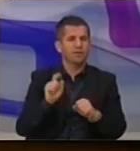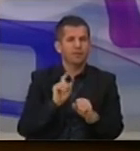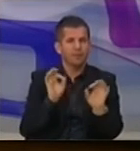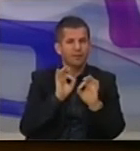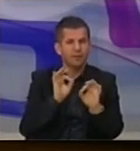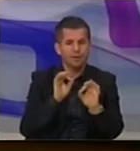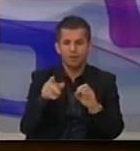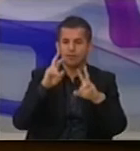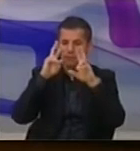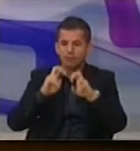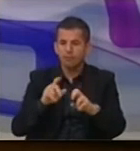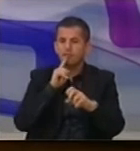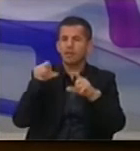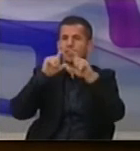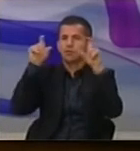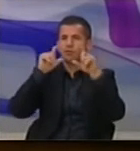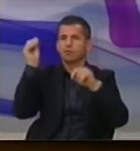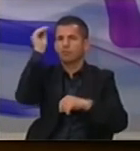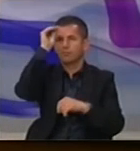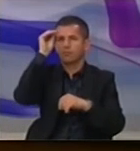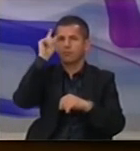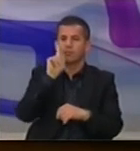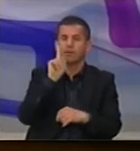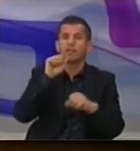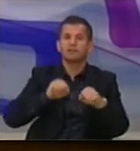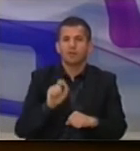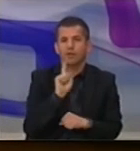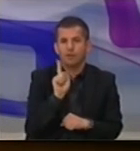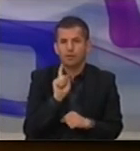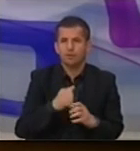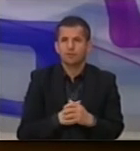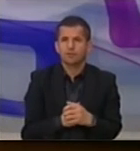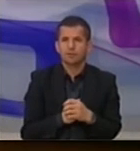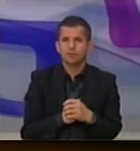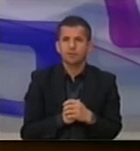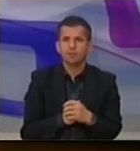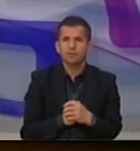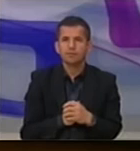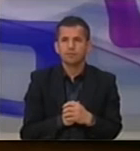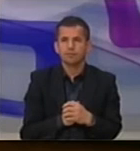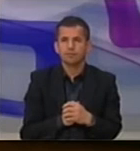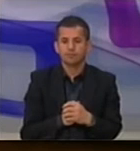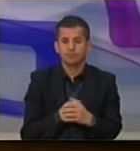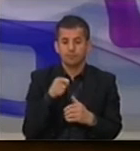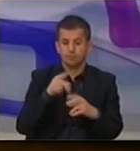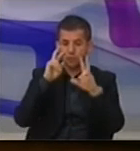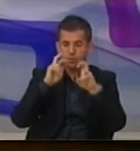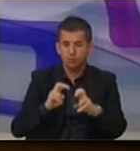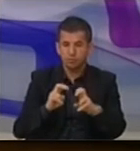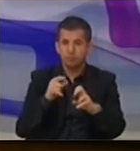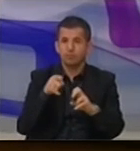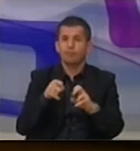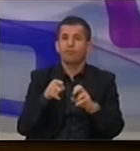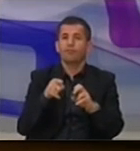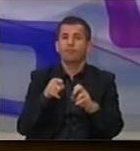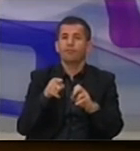shkak se hulumtime e bojnë institutet që janë shkencore hulumtuese, por jo qeveria. Prandaj, me këto hulumtime që janë bë, dhe